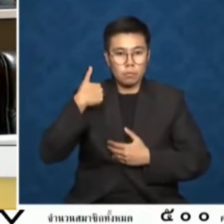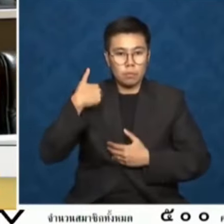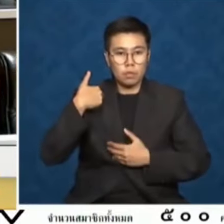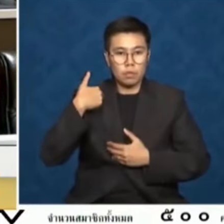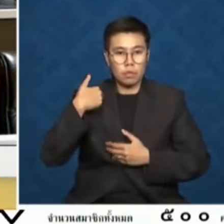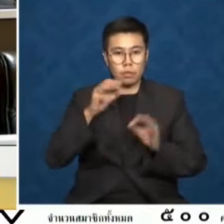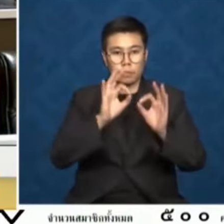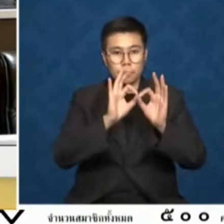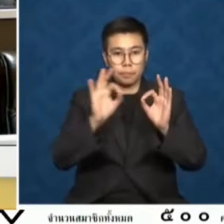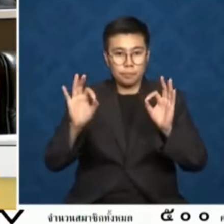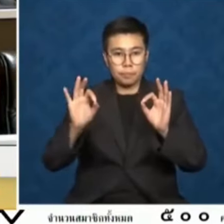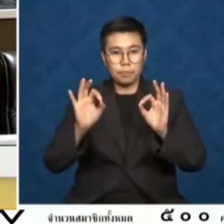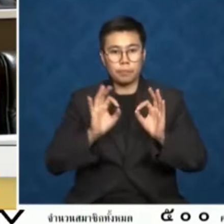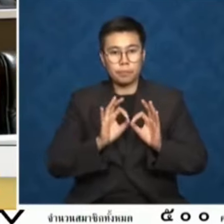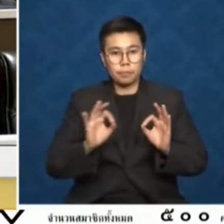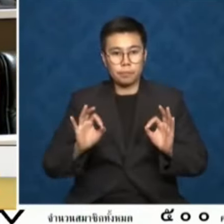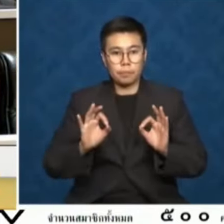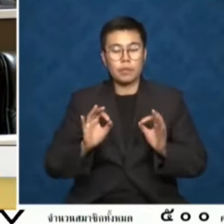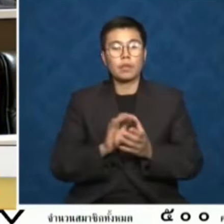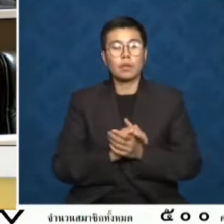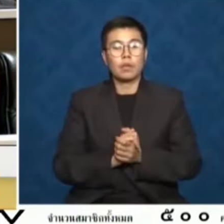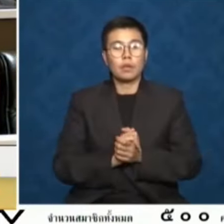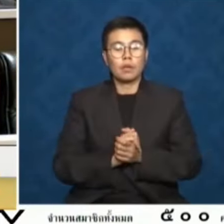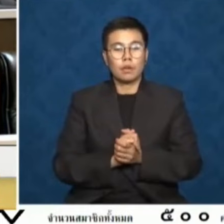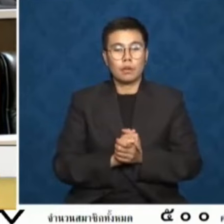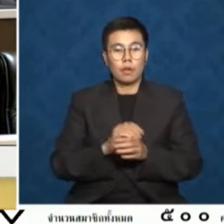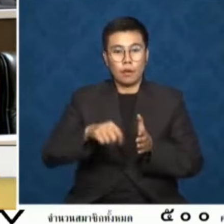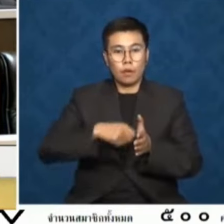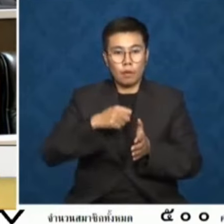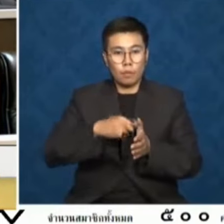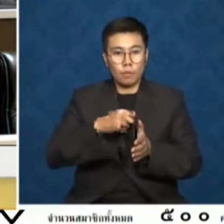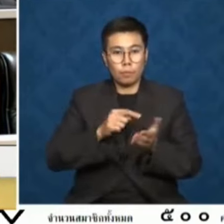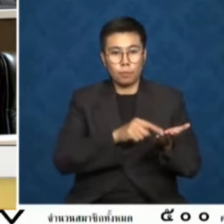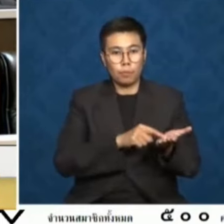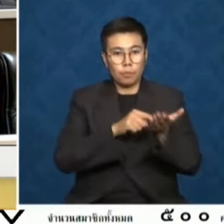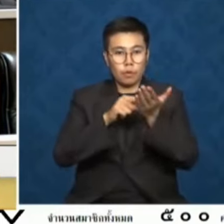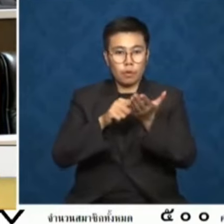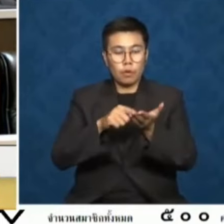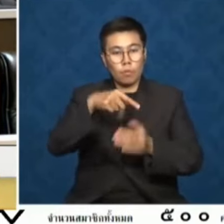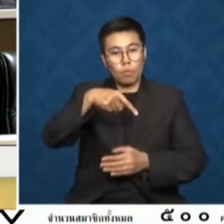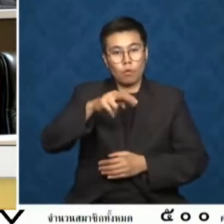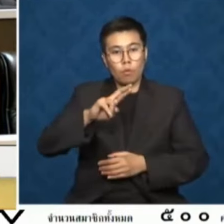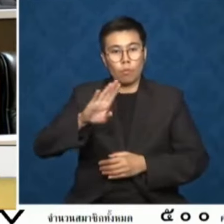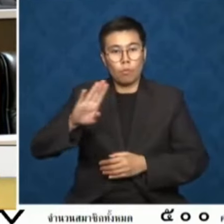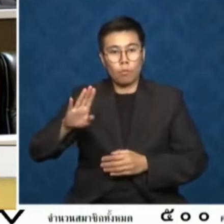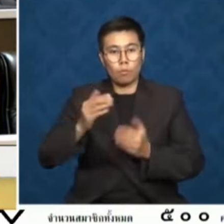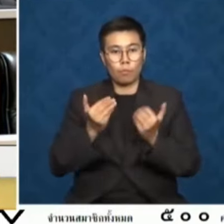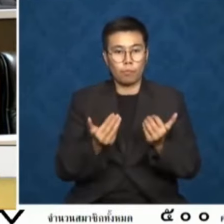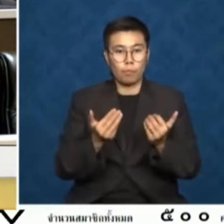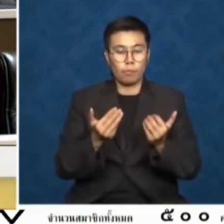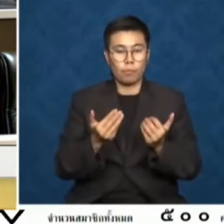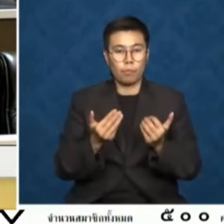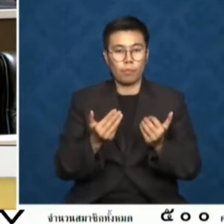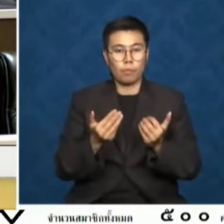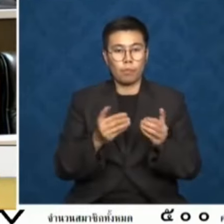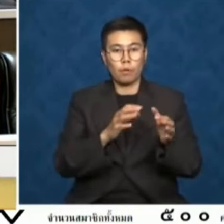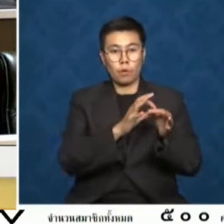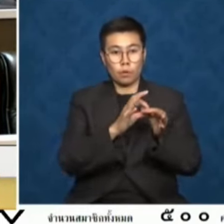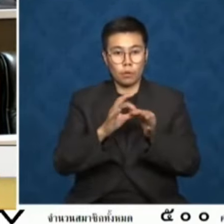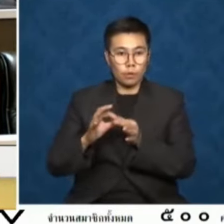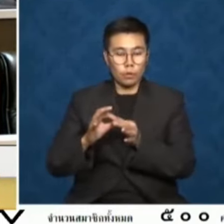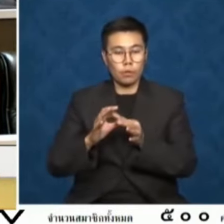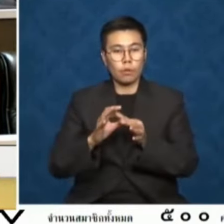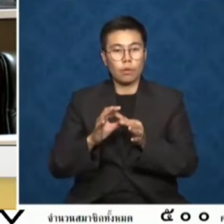ละเอียดดังนี้เหตุผลและความจำเป็นในการเสนอร่างพระราชบัญญัติฉบับนี้สืบเนื่องมาจ